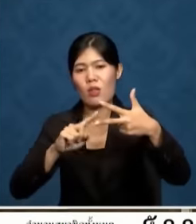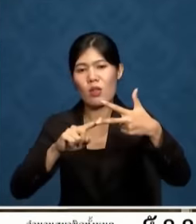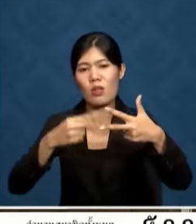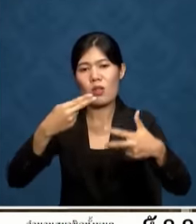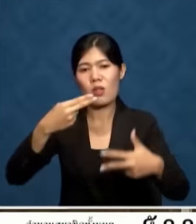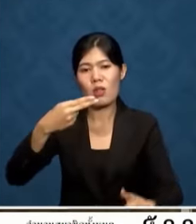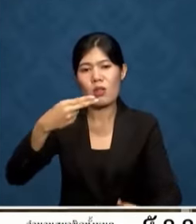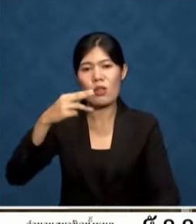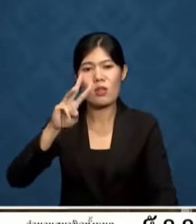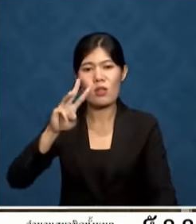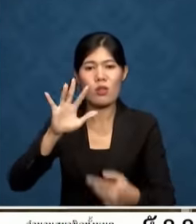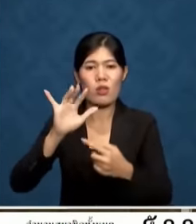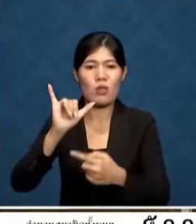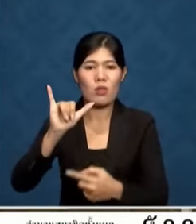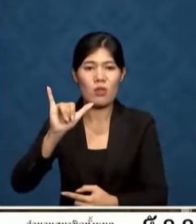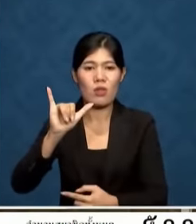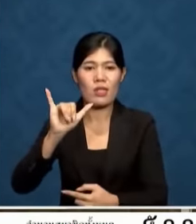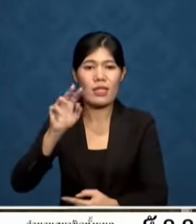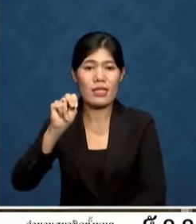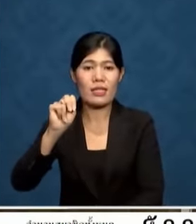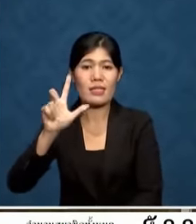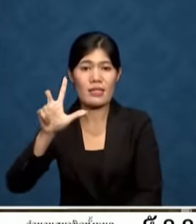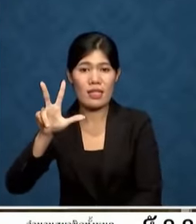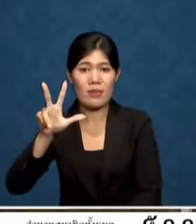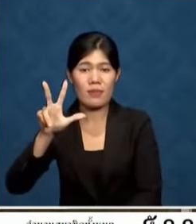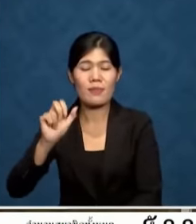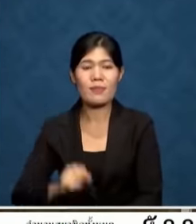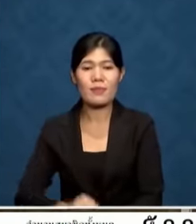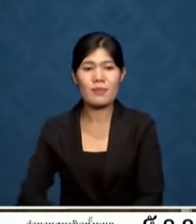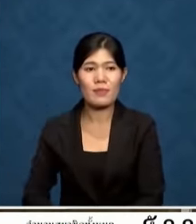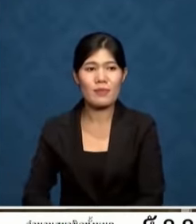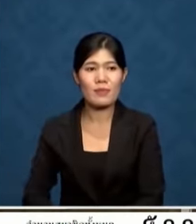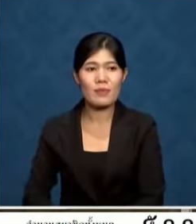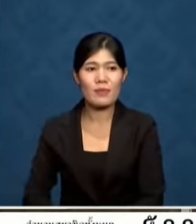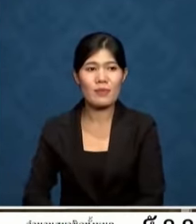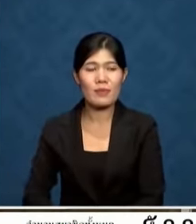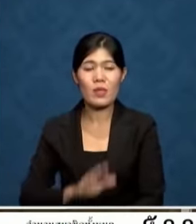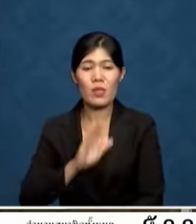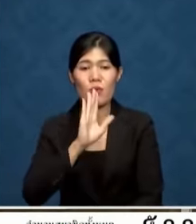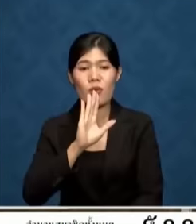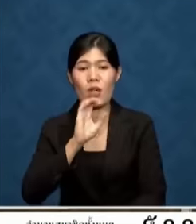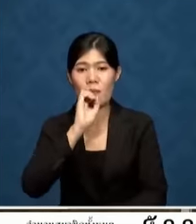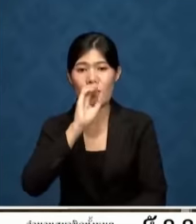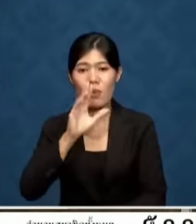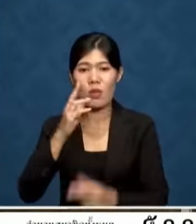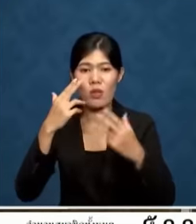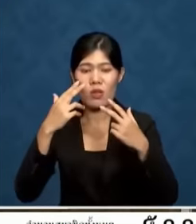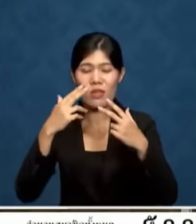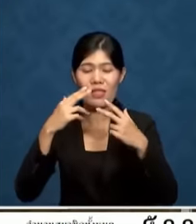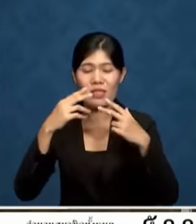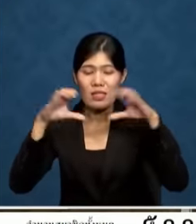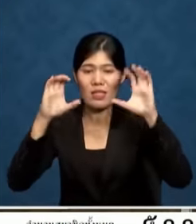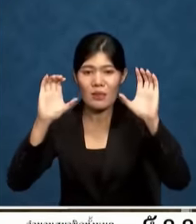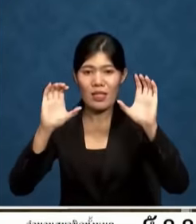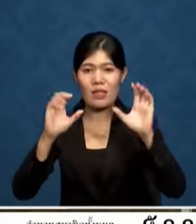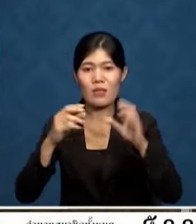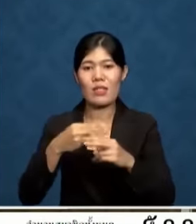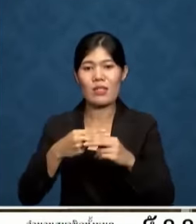บ้านไม่กี่วันบอกฝากไปบอกรัฐบาลด้วยฉันจะตั้งฉายารัฐบาลนี้ว่ารัฐบาล 3หวย